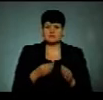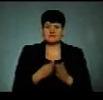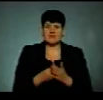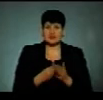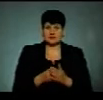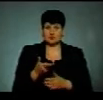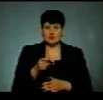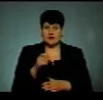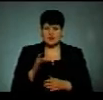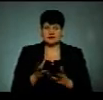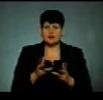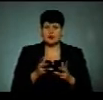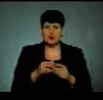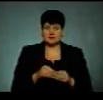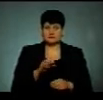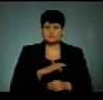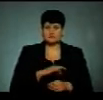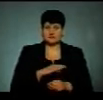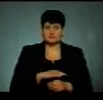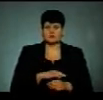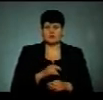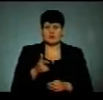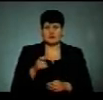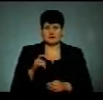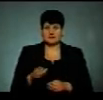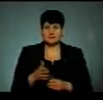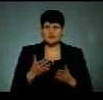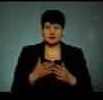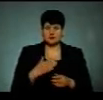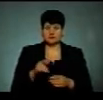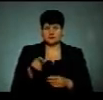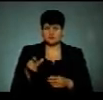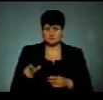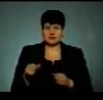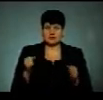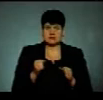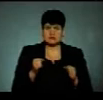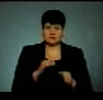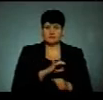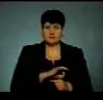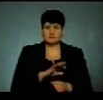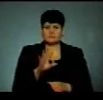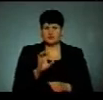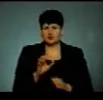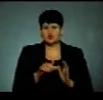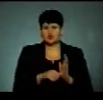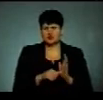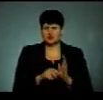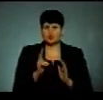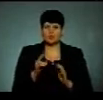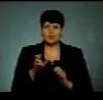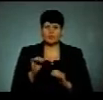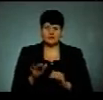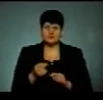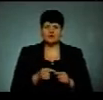газу і нараховувалася на спожитий обсяг газу. Тобто, якщо споживач зимою спожив 500-600 кубів, він